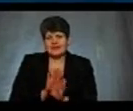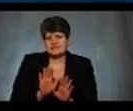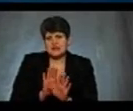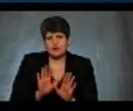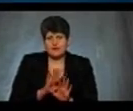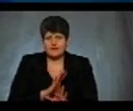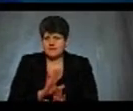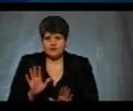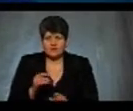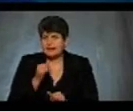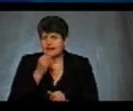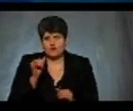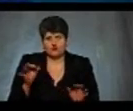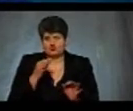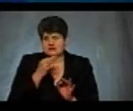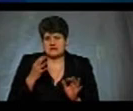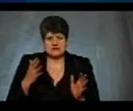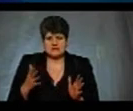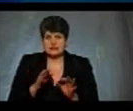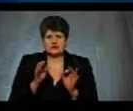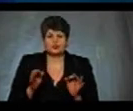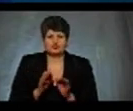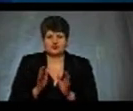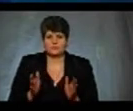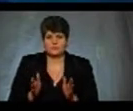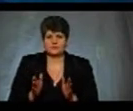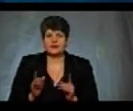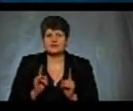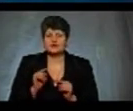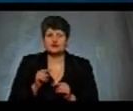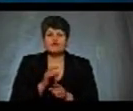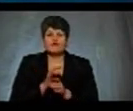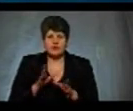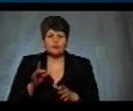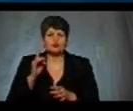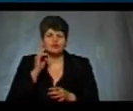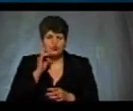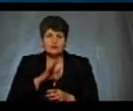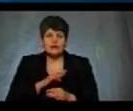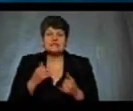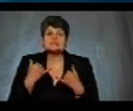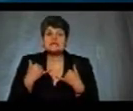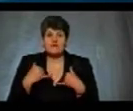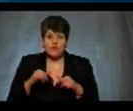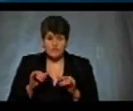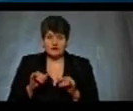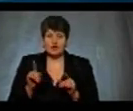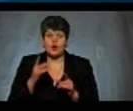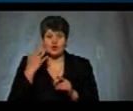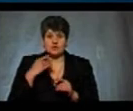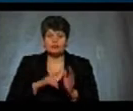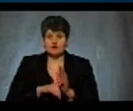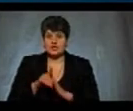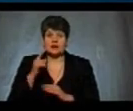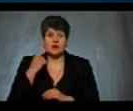і я не можу сказати з цього приводу нічого. Тільки те, що вибух чула, і здивовано було, коли почали говорити,